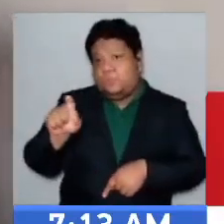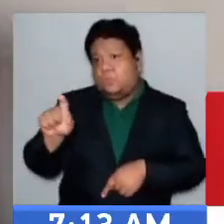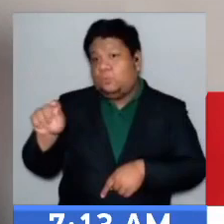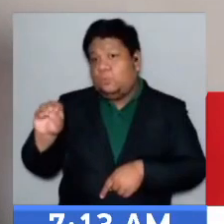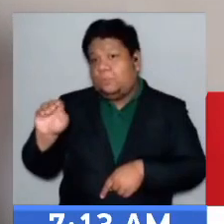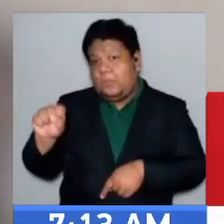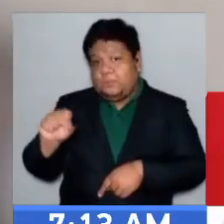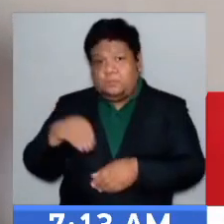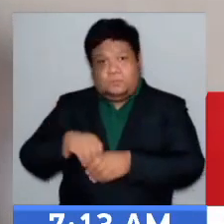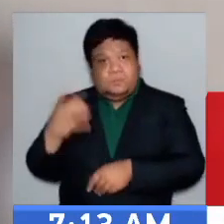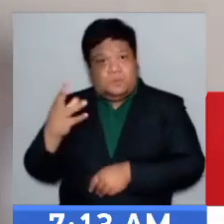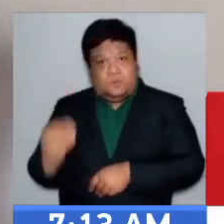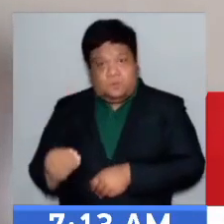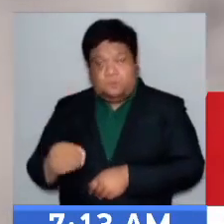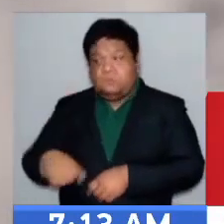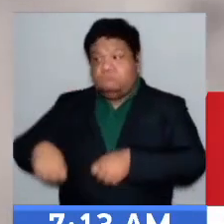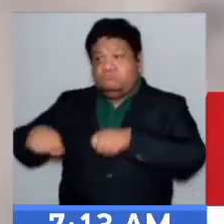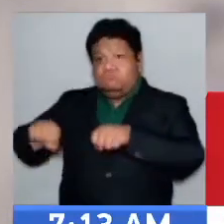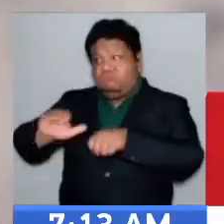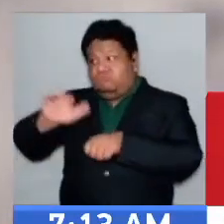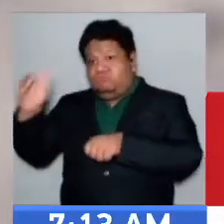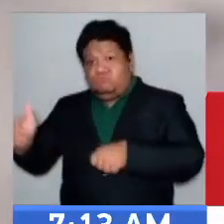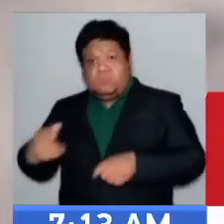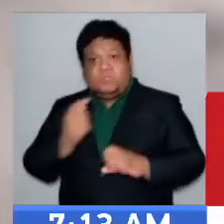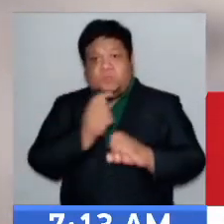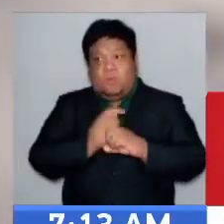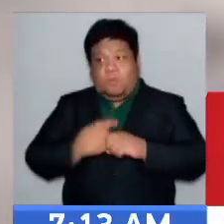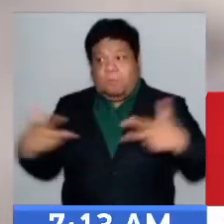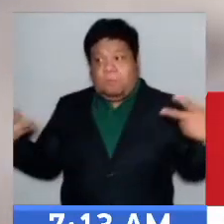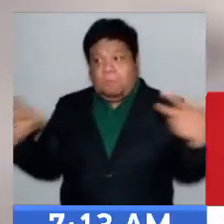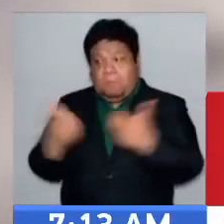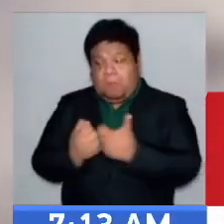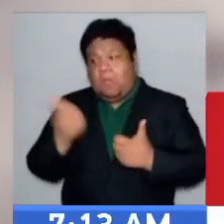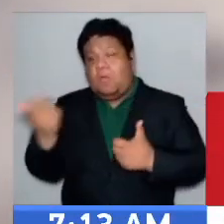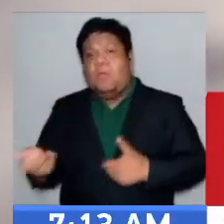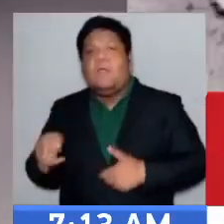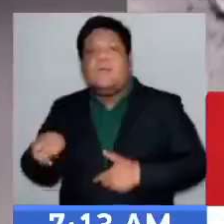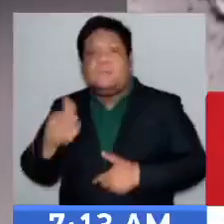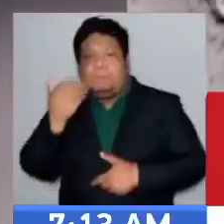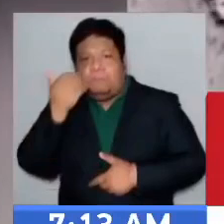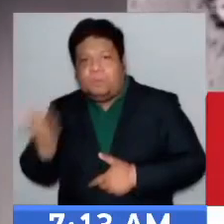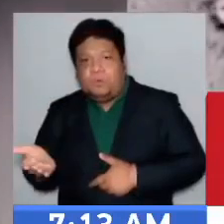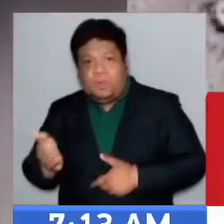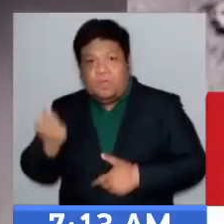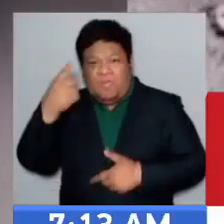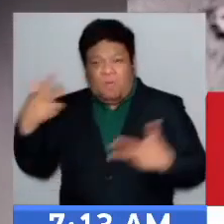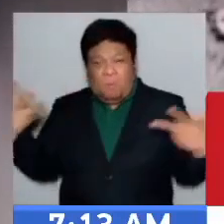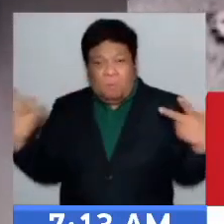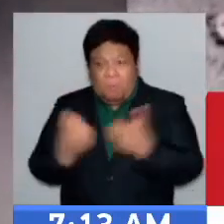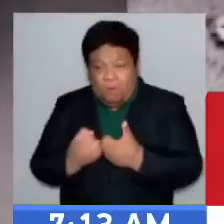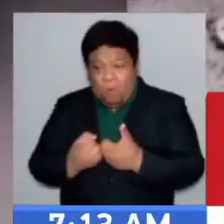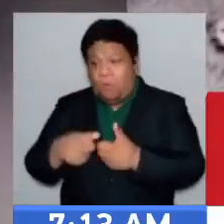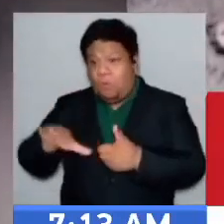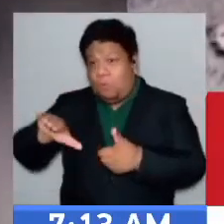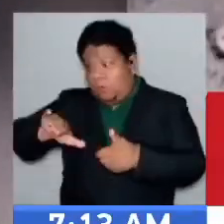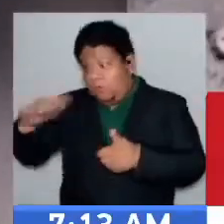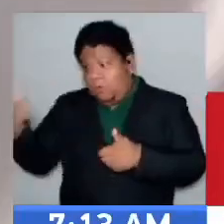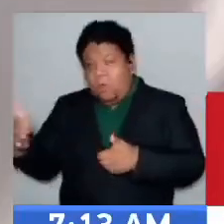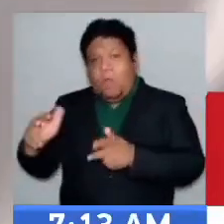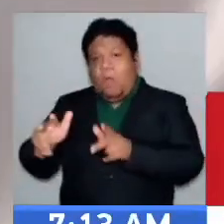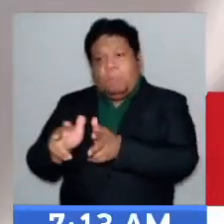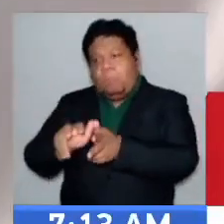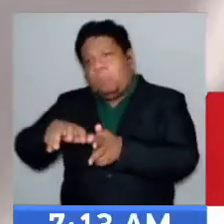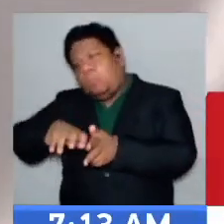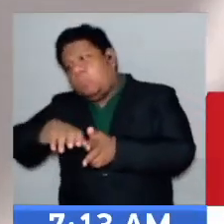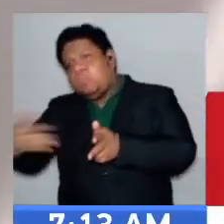Batangas. Sa lakas ng pagkakabangga, humiwalay ang sidecar nito at nasunog. Ayon sa pulisya, papunta sana ang biktimang